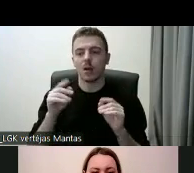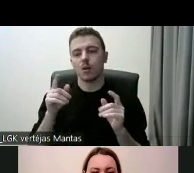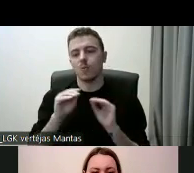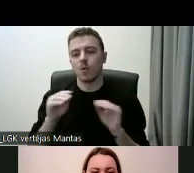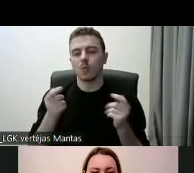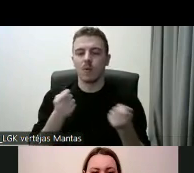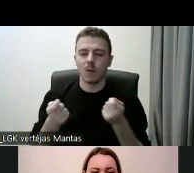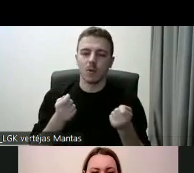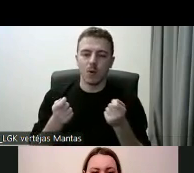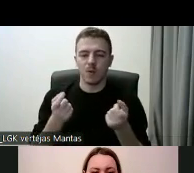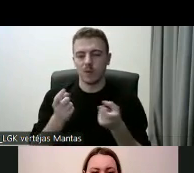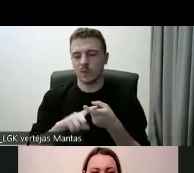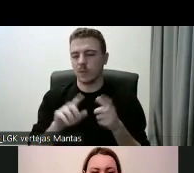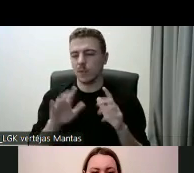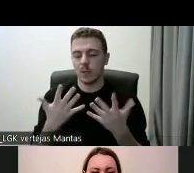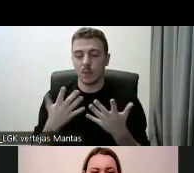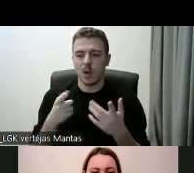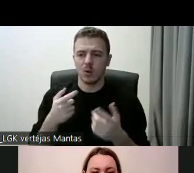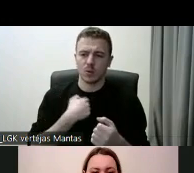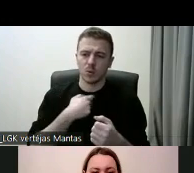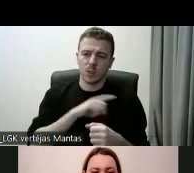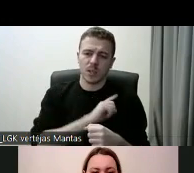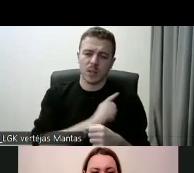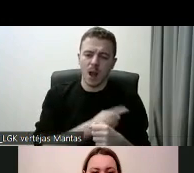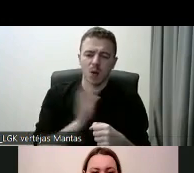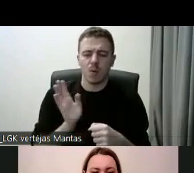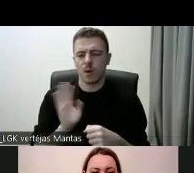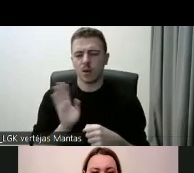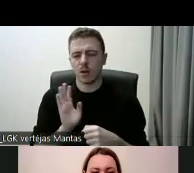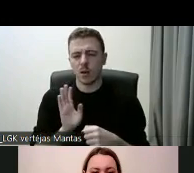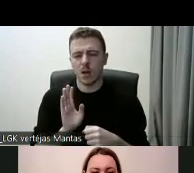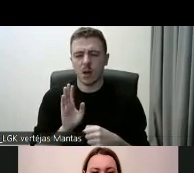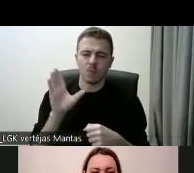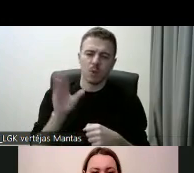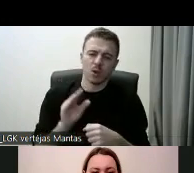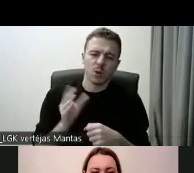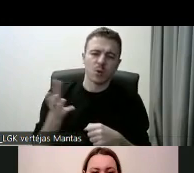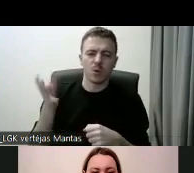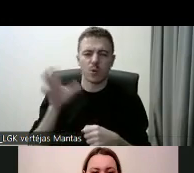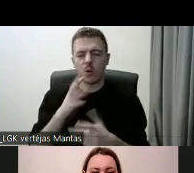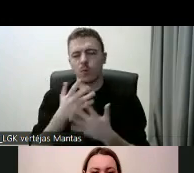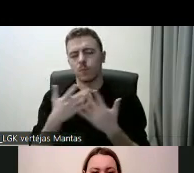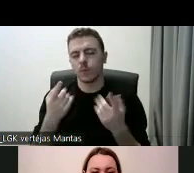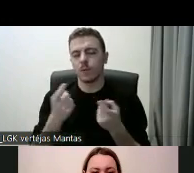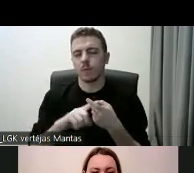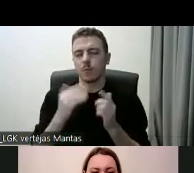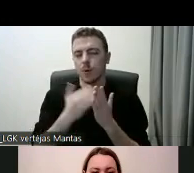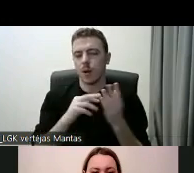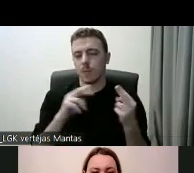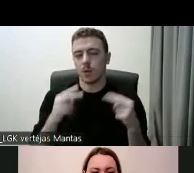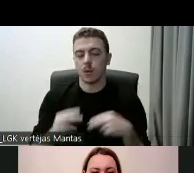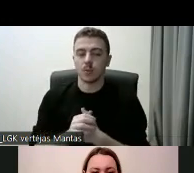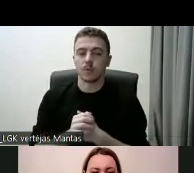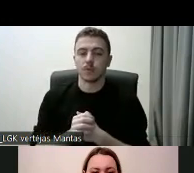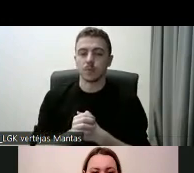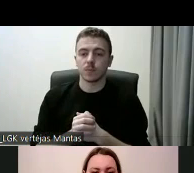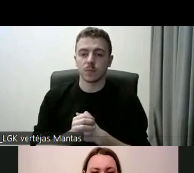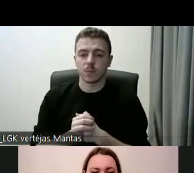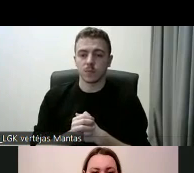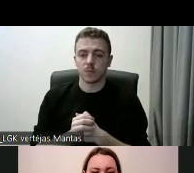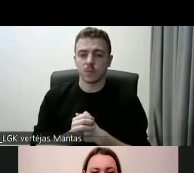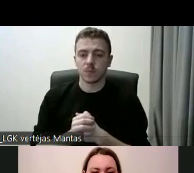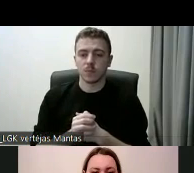vadovas mokykloje, ar jūs turite tam tikrų galių, ar ne, daugiau ar mažiau, pakeičiant programą. Net jeigu jūs esate atskiras pavienis mokytojas,